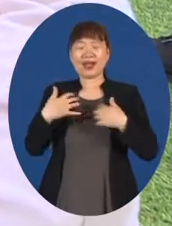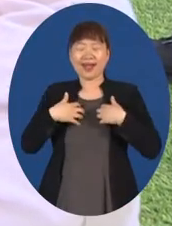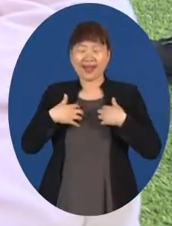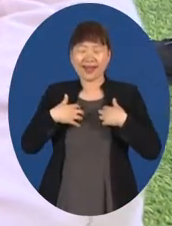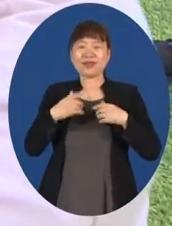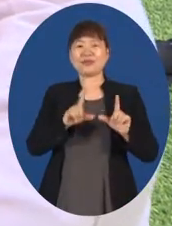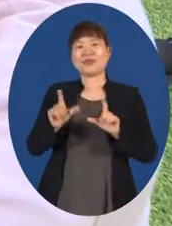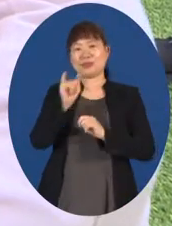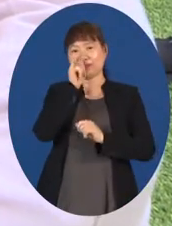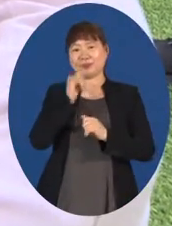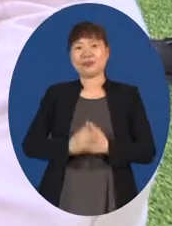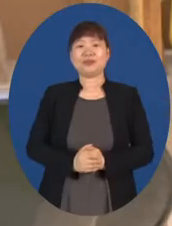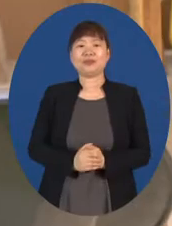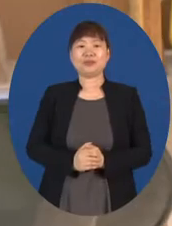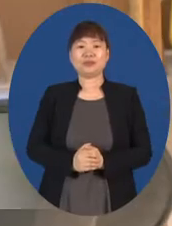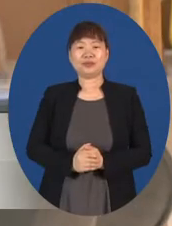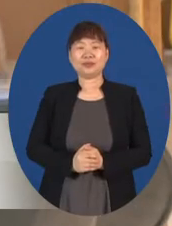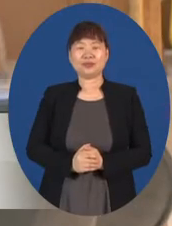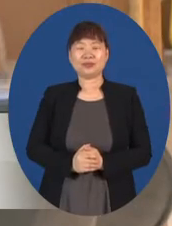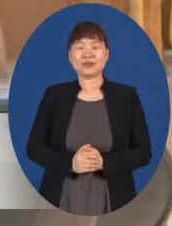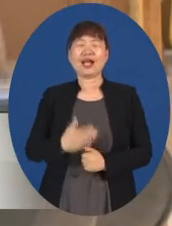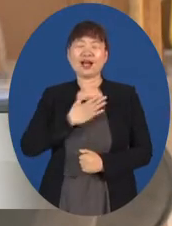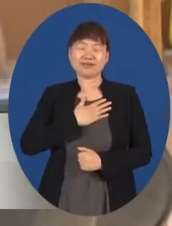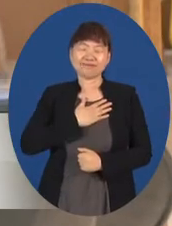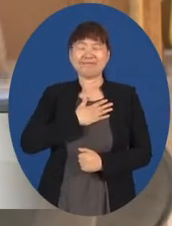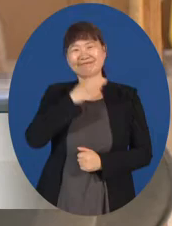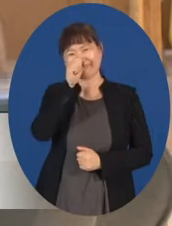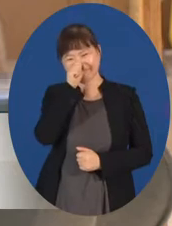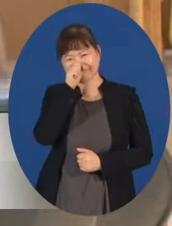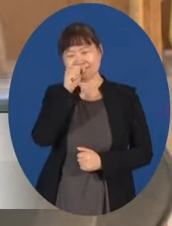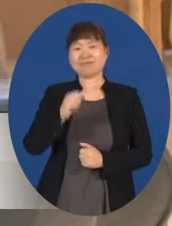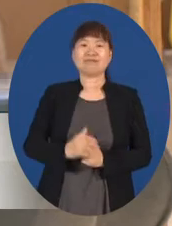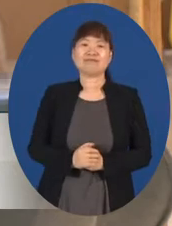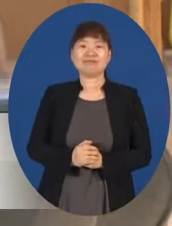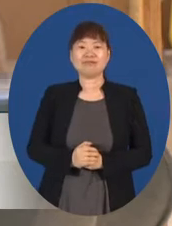즐거운 시간을 보냅니다. 기분이 좋고